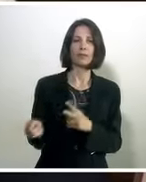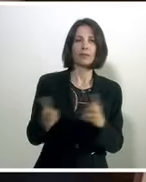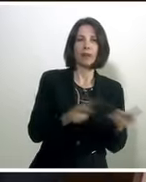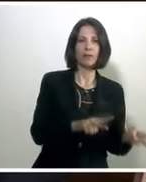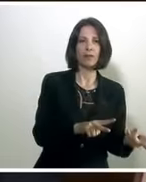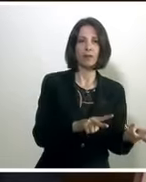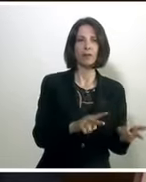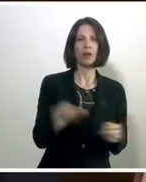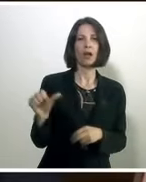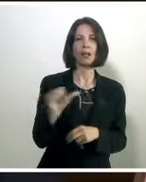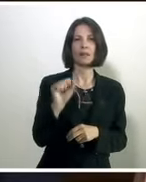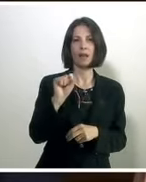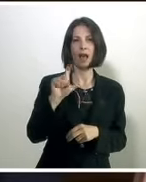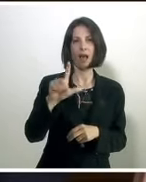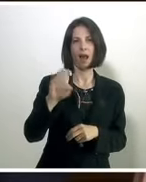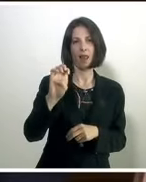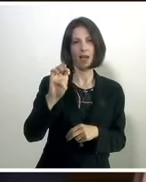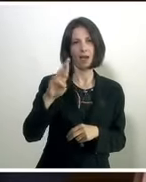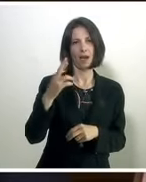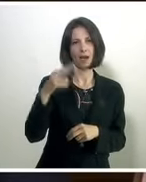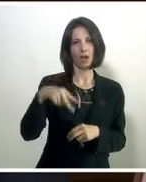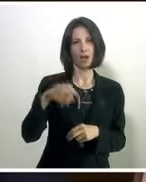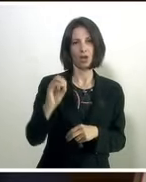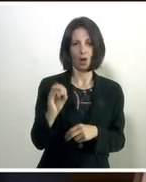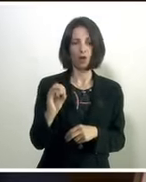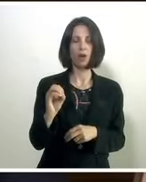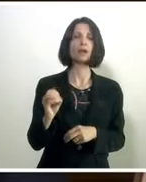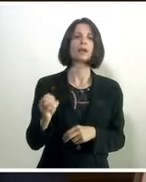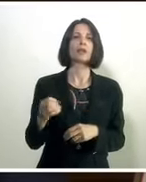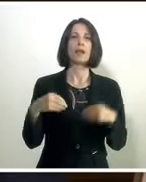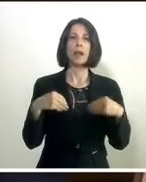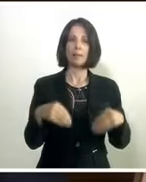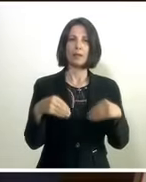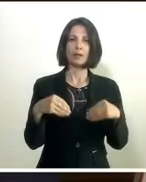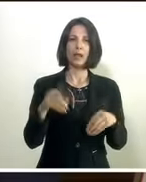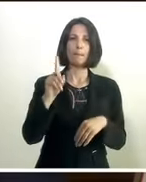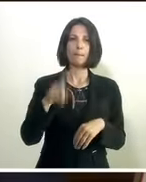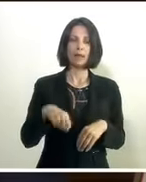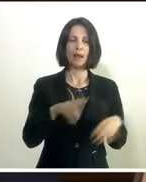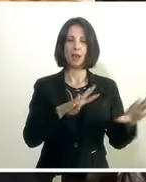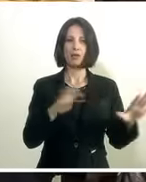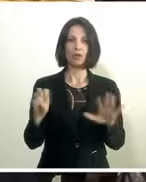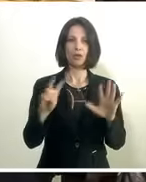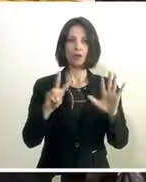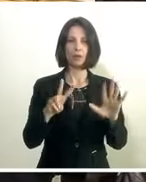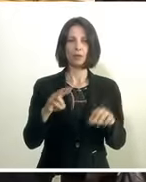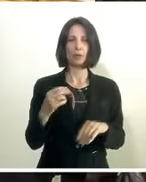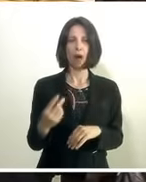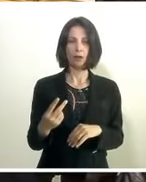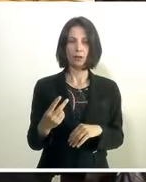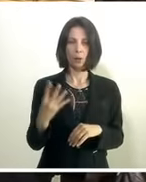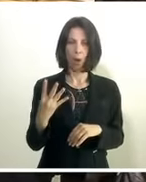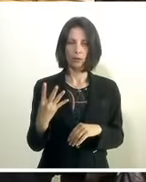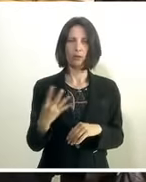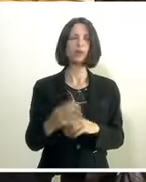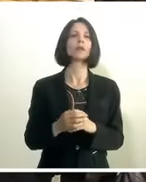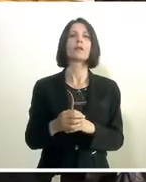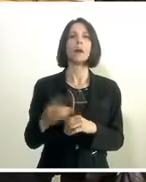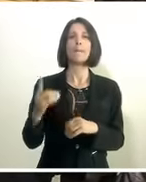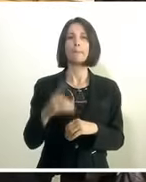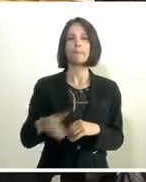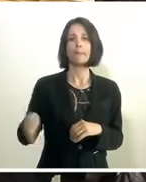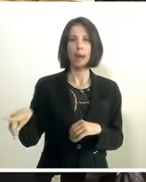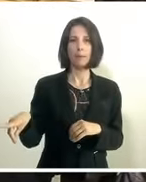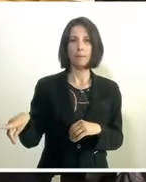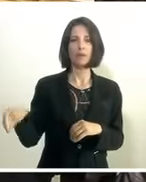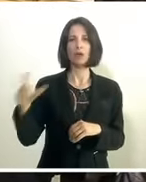provvisorio a presentarlo il 23 giugno 1944 al vecchio compagno di scuola del liceo azzuni Palmiro Togliatti che